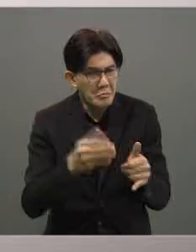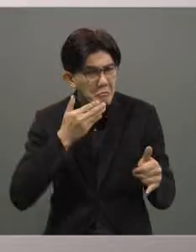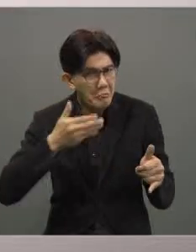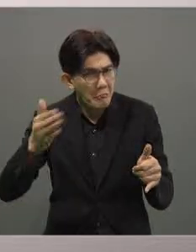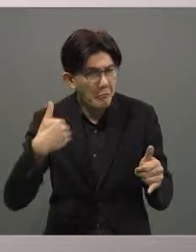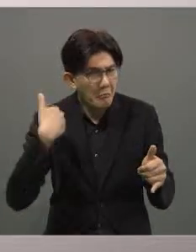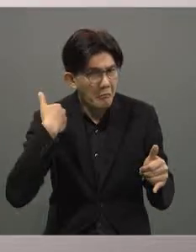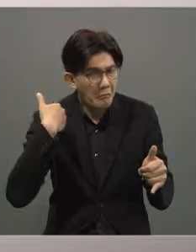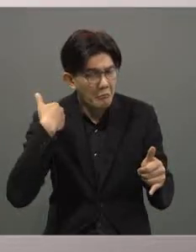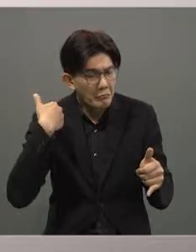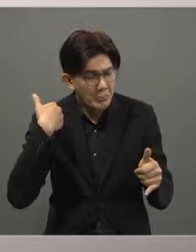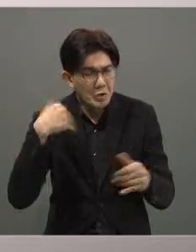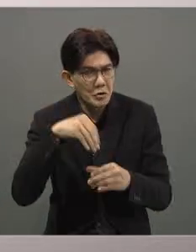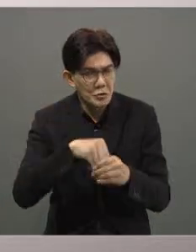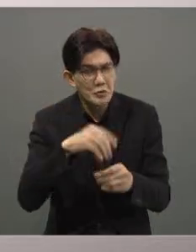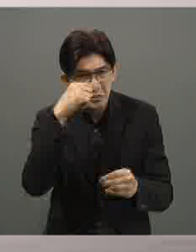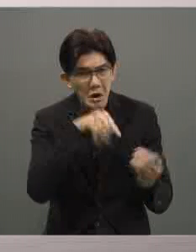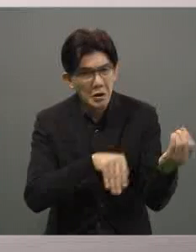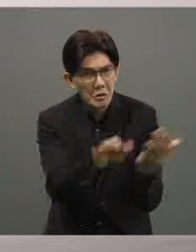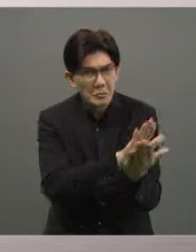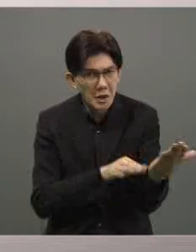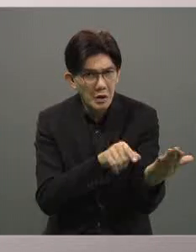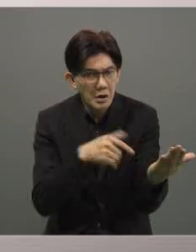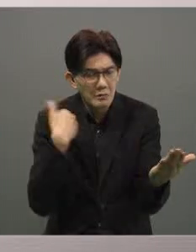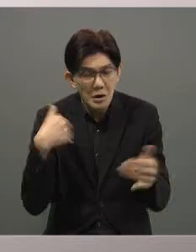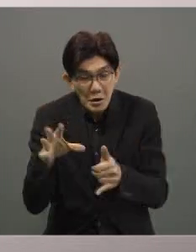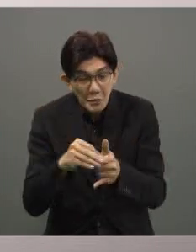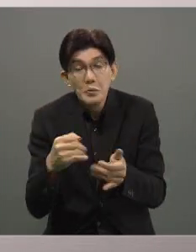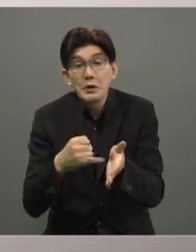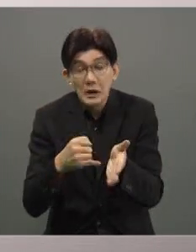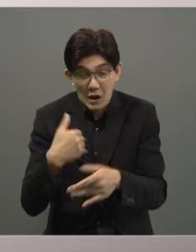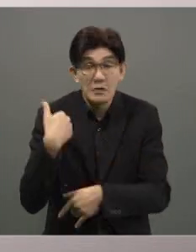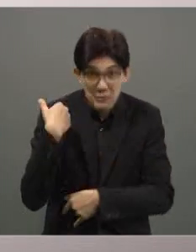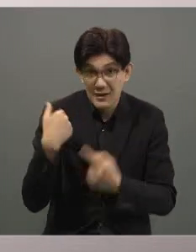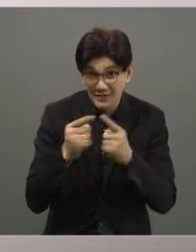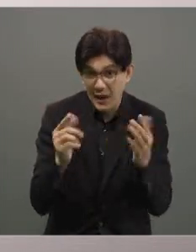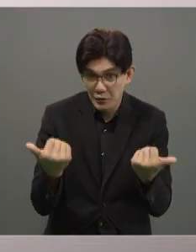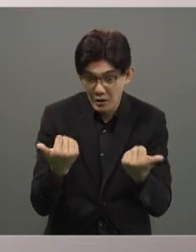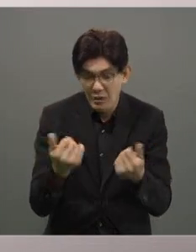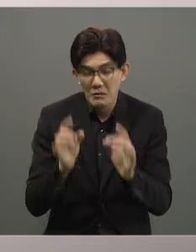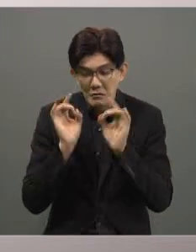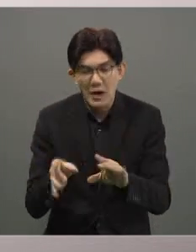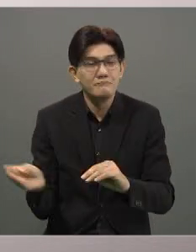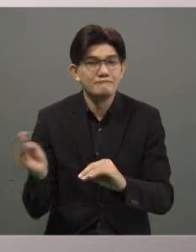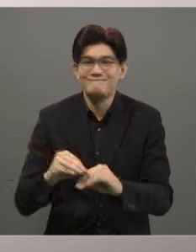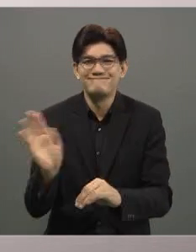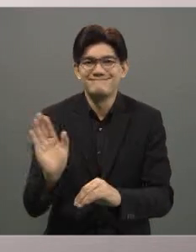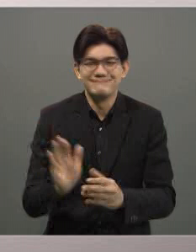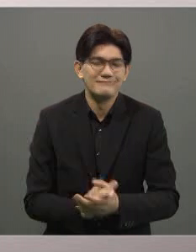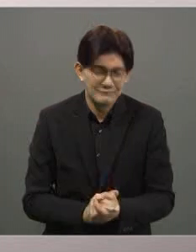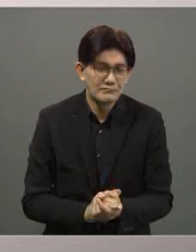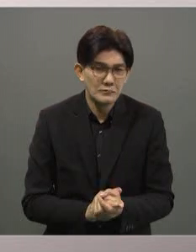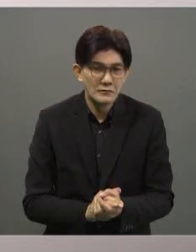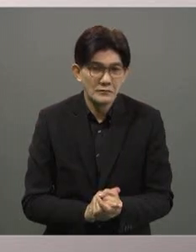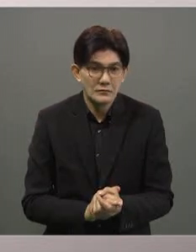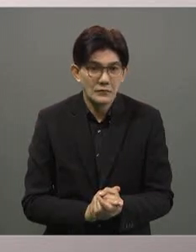และจะเป็นสายพันธุ์หลักในบ้านเราแต่ว่าข้อดีของมันแม้ว่ามันจะติดง่ายเป็นสายพันธุ์หลักก็ตามแต่มันไม่ได้เพิ่มความรุนแรงของโรคนะครับเรื่อง